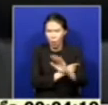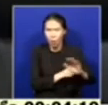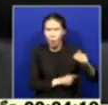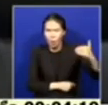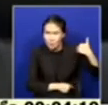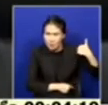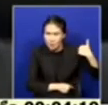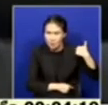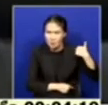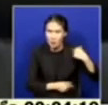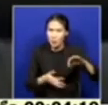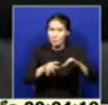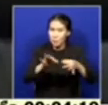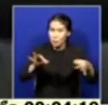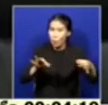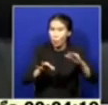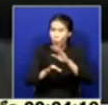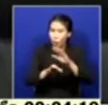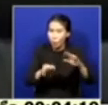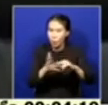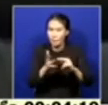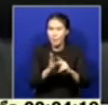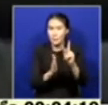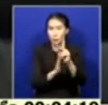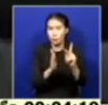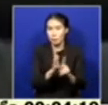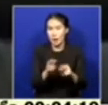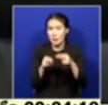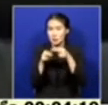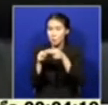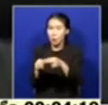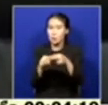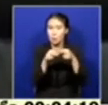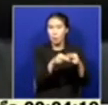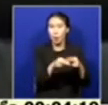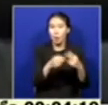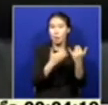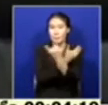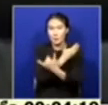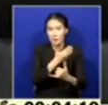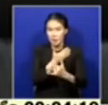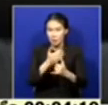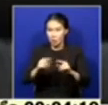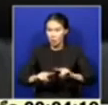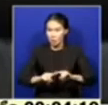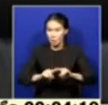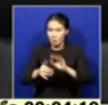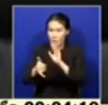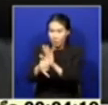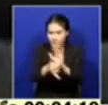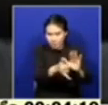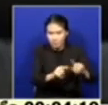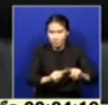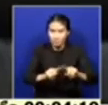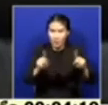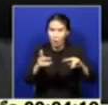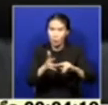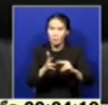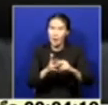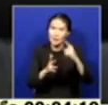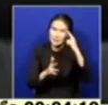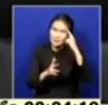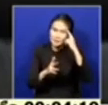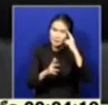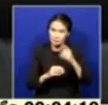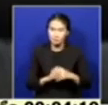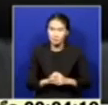าม.112นั้นก็เป็นเหมือนกับกฎหมายที่มีอยู่ในทุกประเท